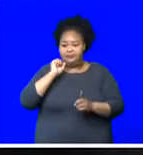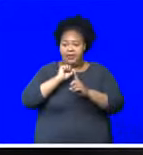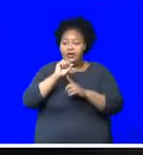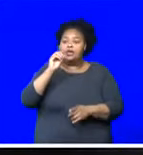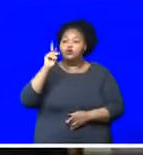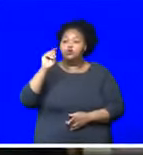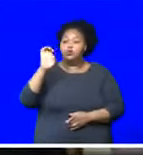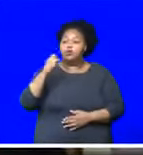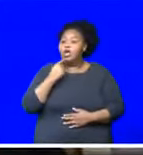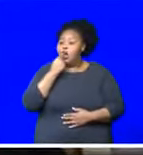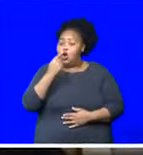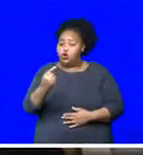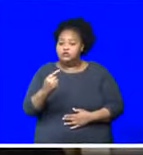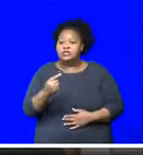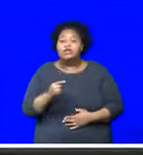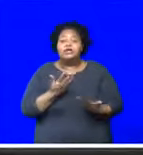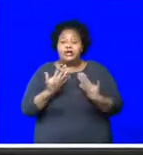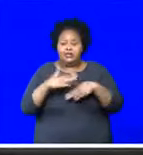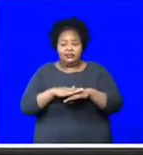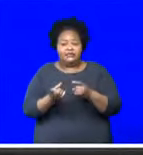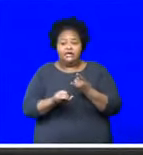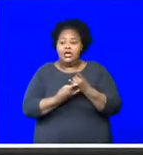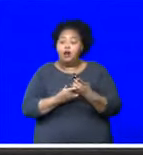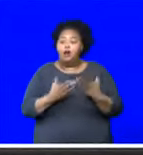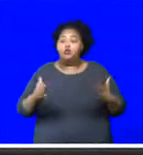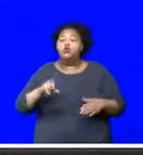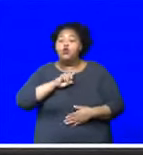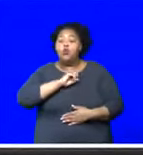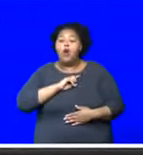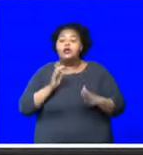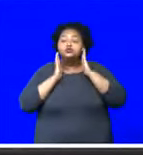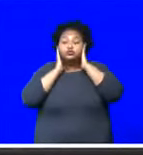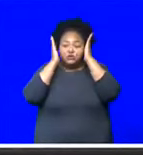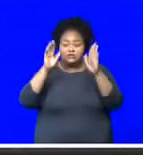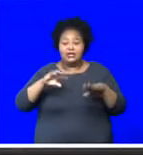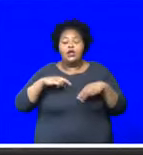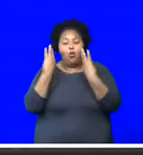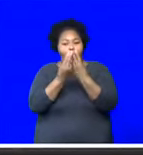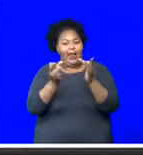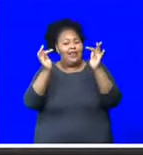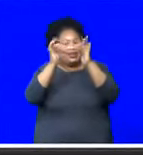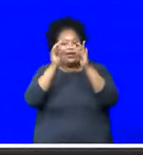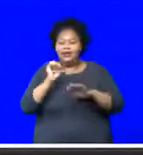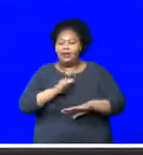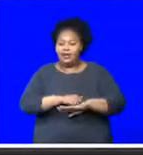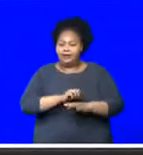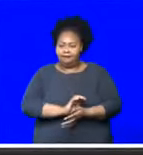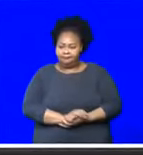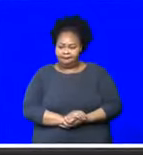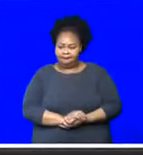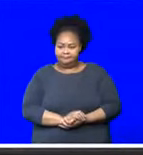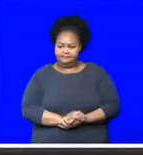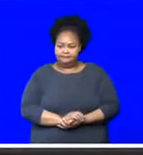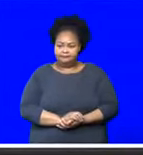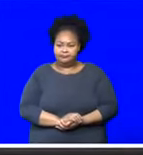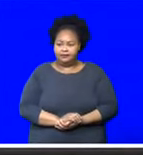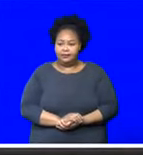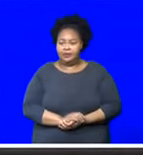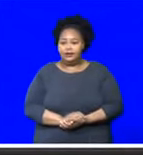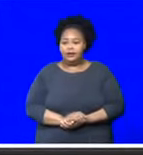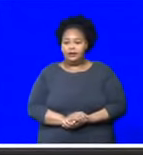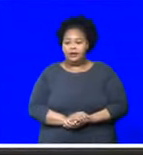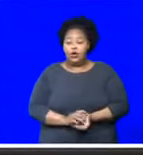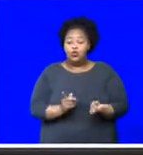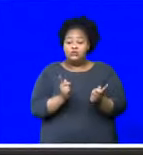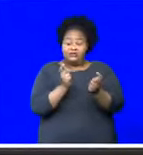lihambisane nemhlaba kude buchwephesha. These technological inventions and innovative solutions are the greatest